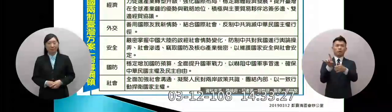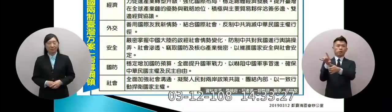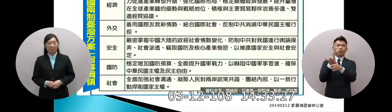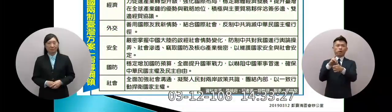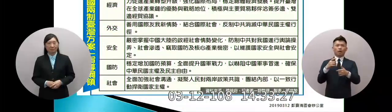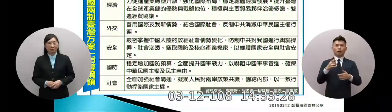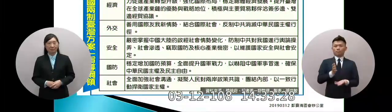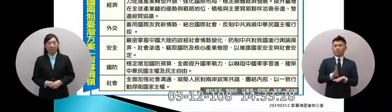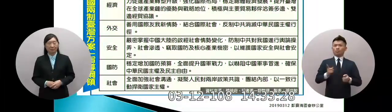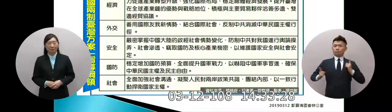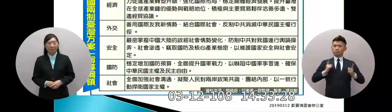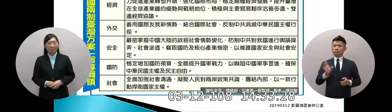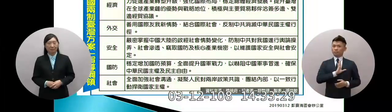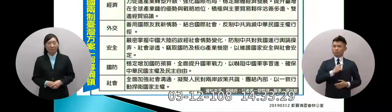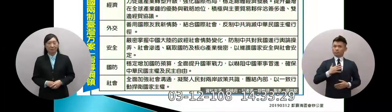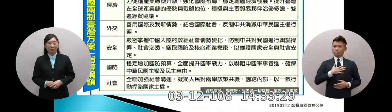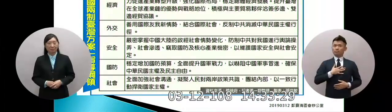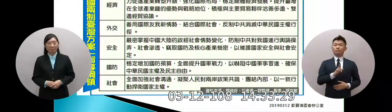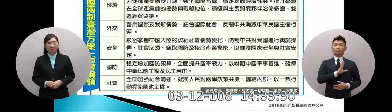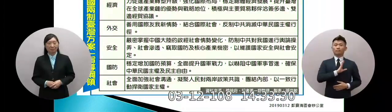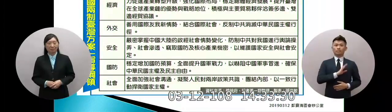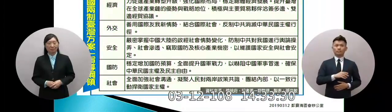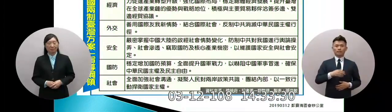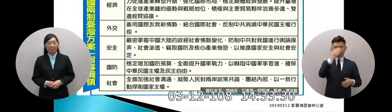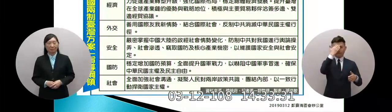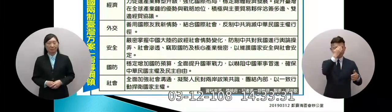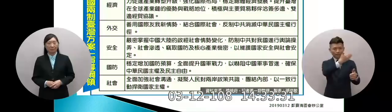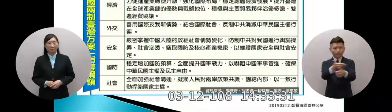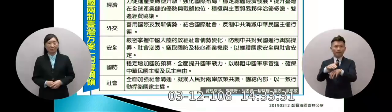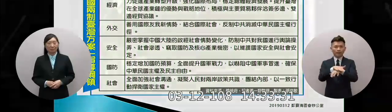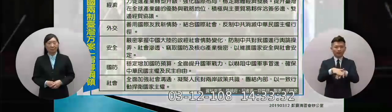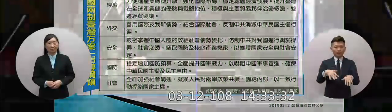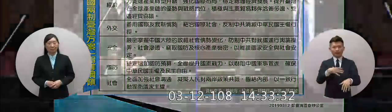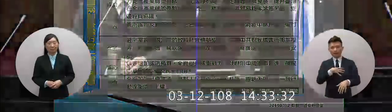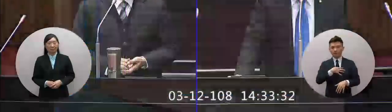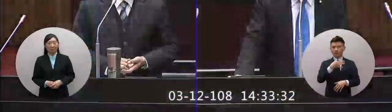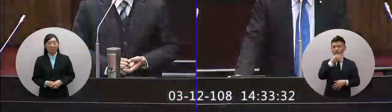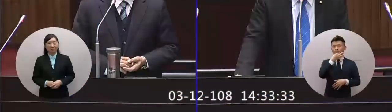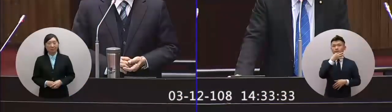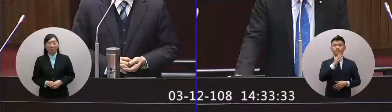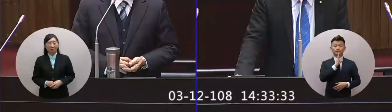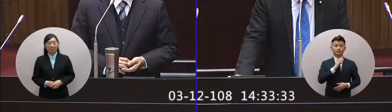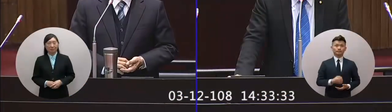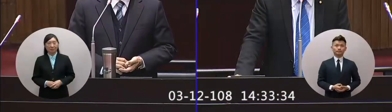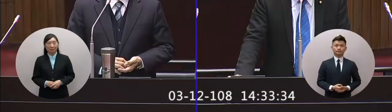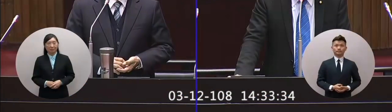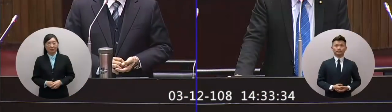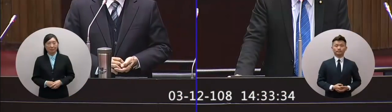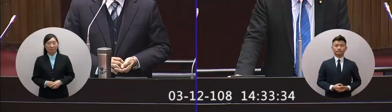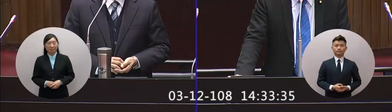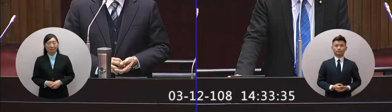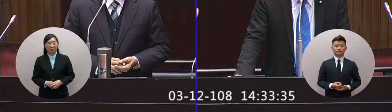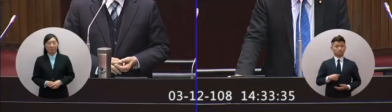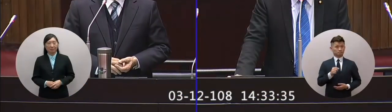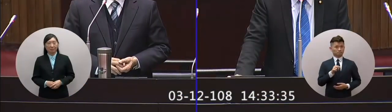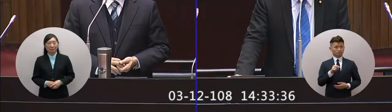论自由之名吼，造成国家足大个危险甲危机啦吼。那我们知道这个，我看